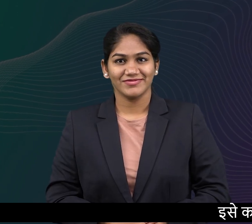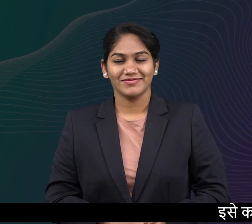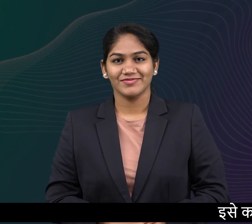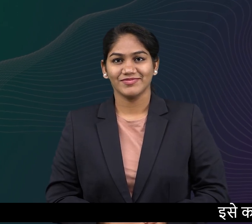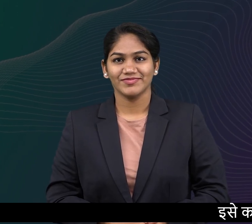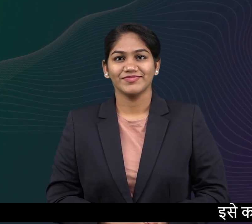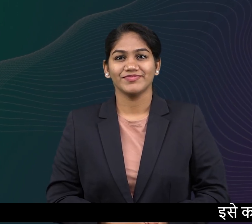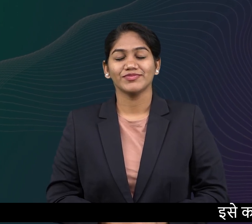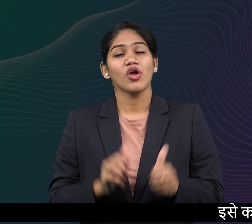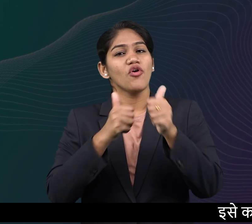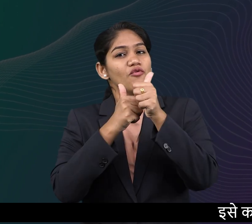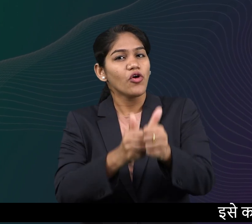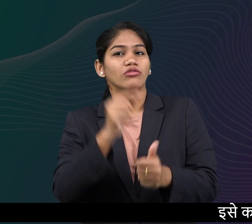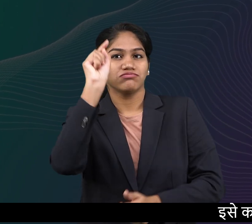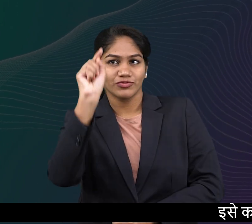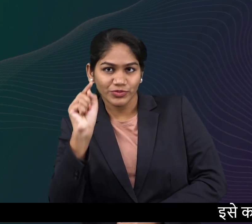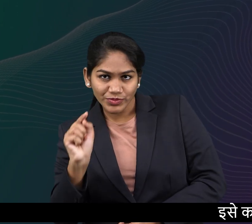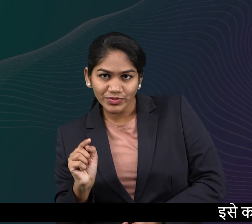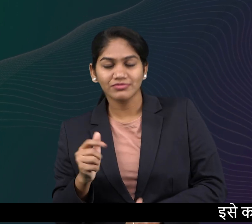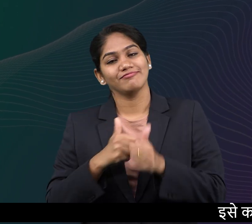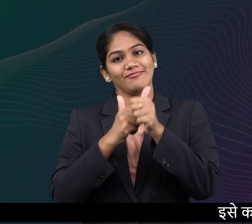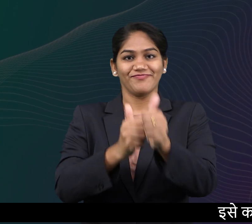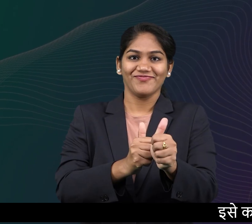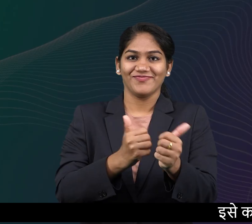इसे कदम दर कदम करें।